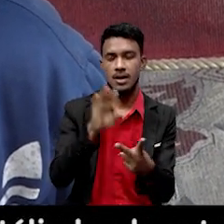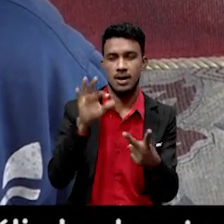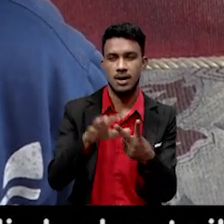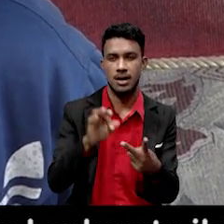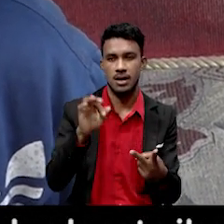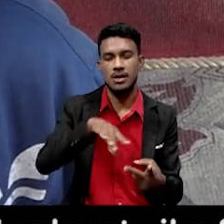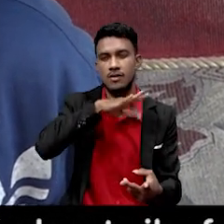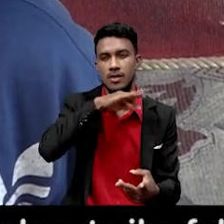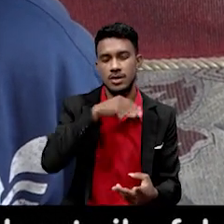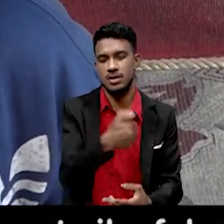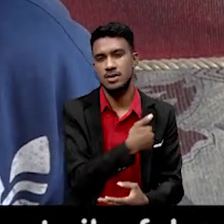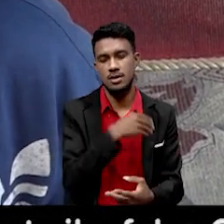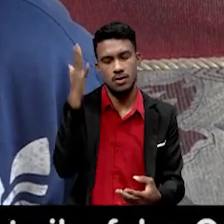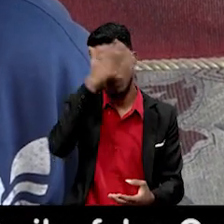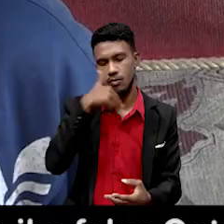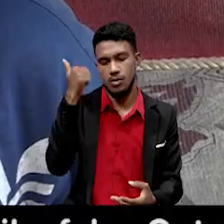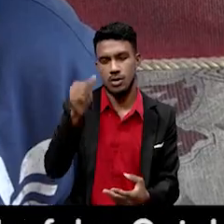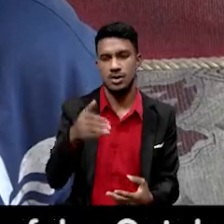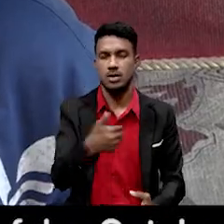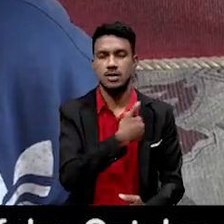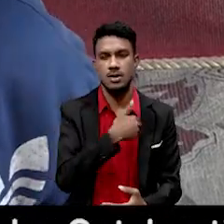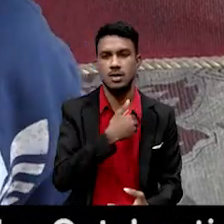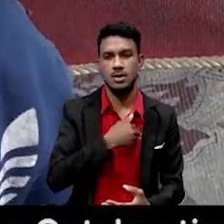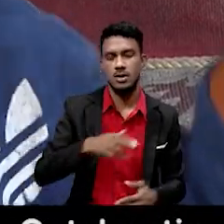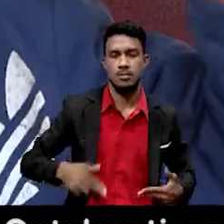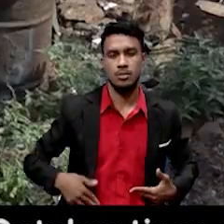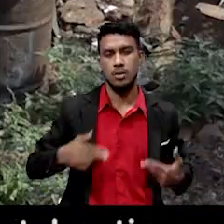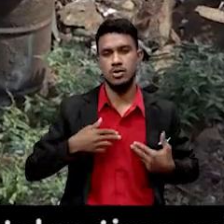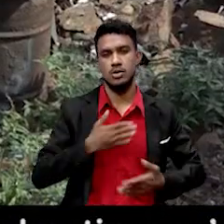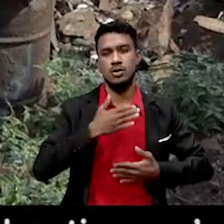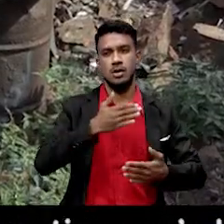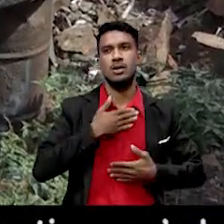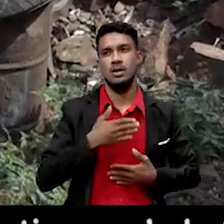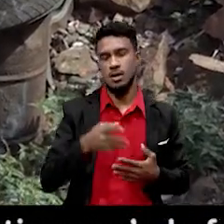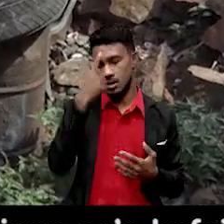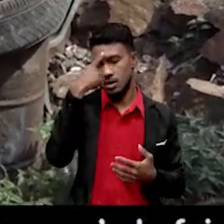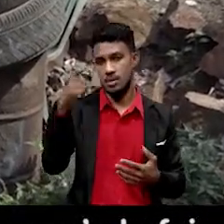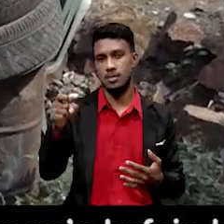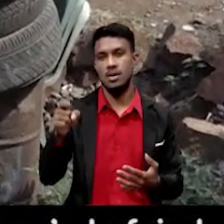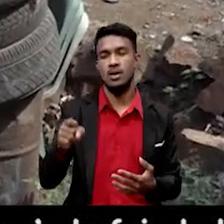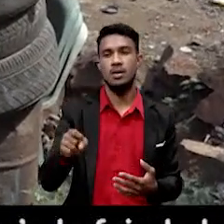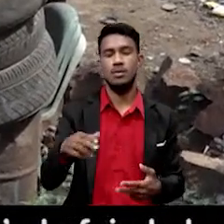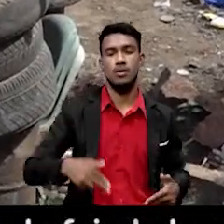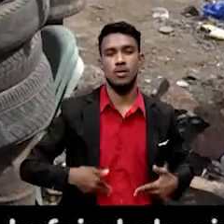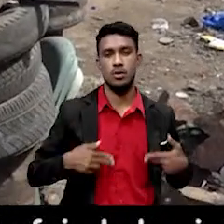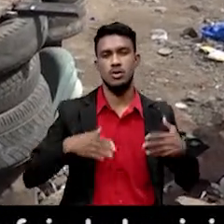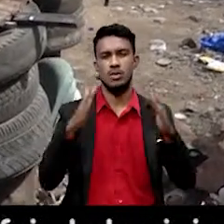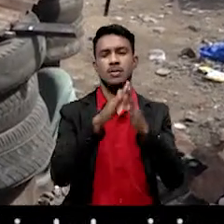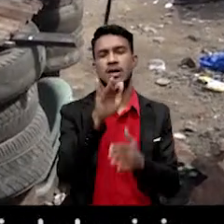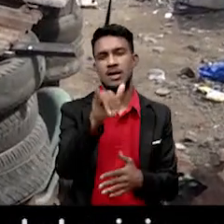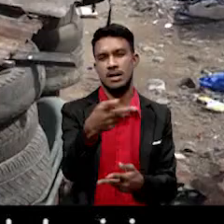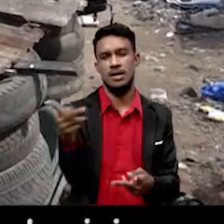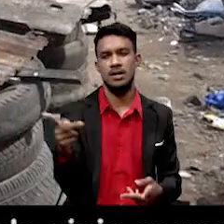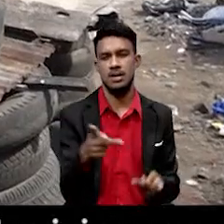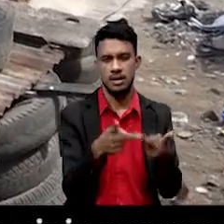sida furak bami. Sira kumuris kontente. Sama muris uma sana helane ya tumuris yang sana. Tina